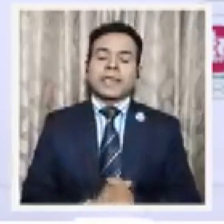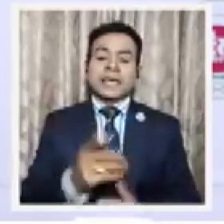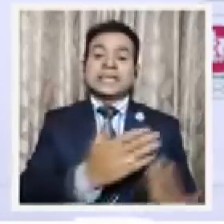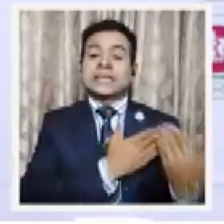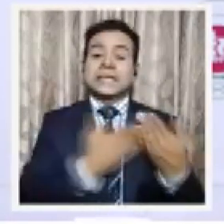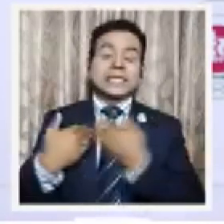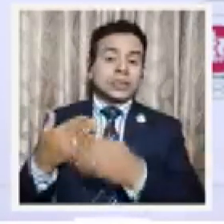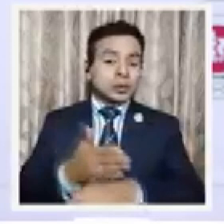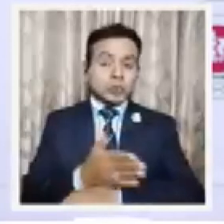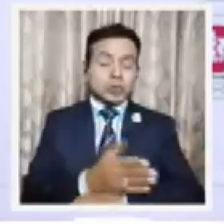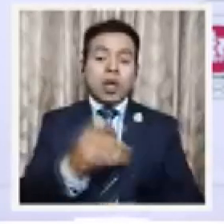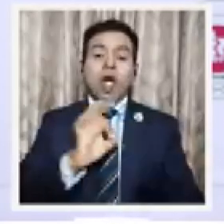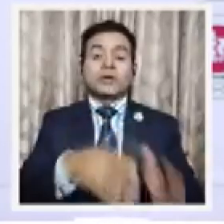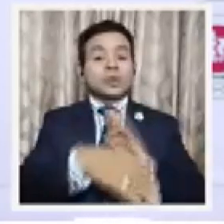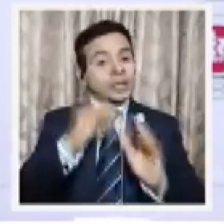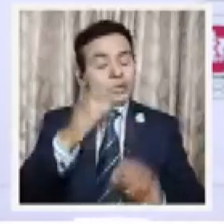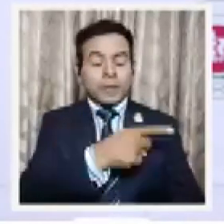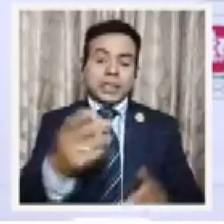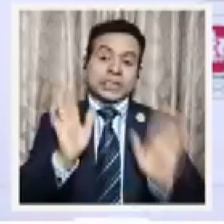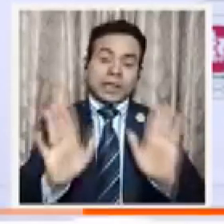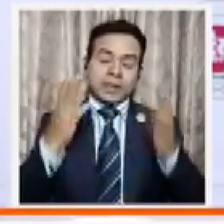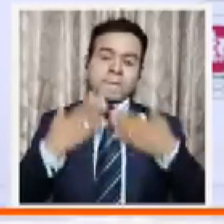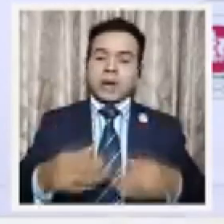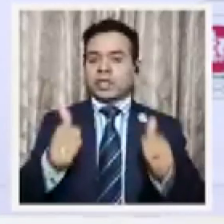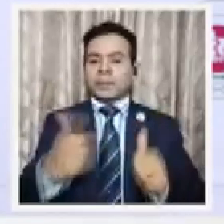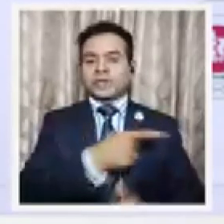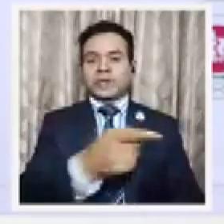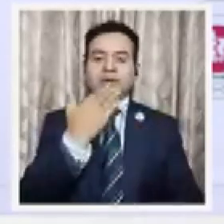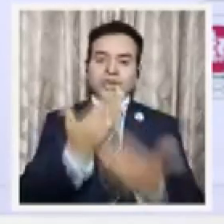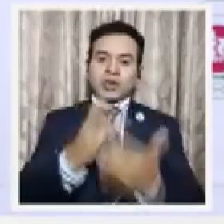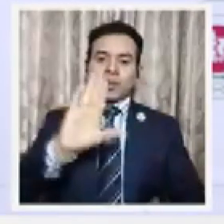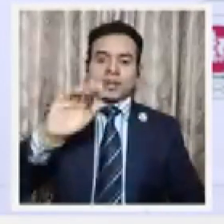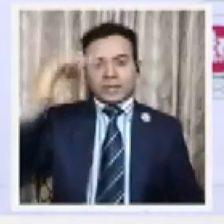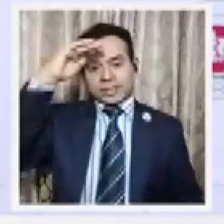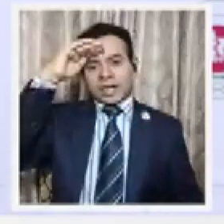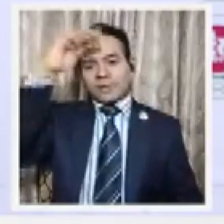সবাইকে অনেক অনেক ধন্যবাদ, সবার সর্বাত্মক সহযোগিতা কামনা করছি। আপনারা